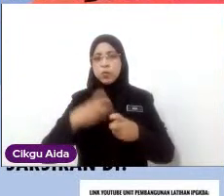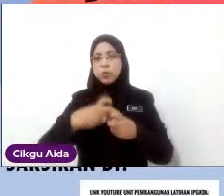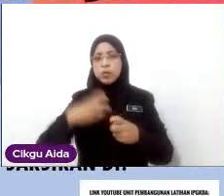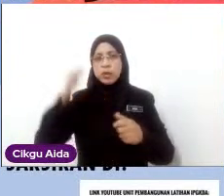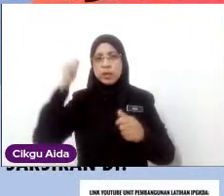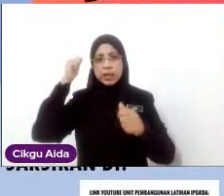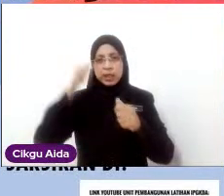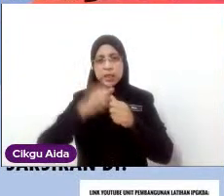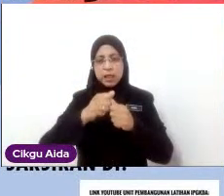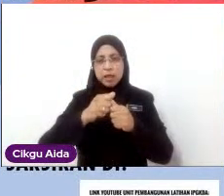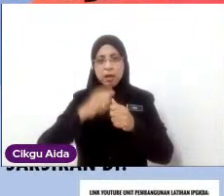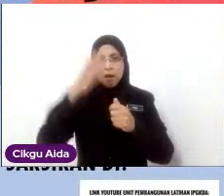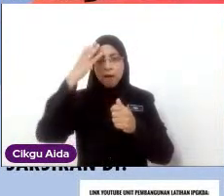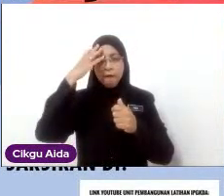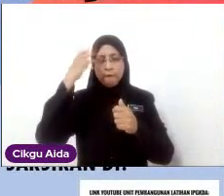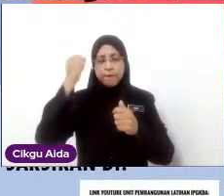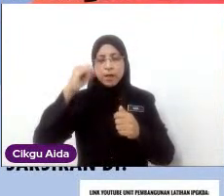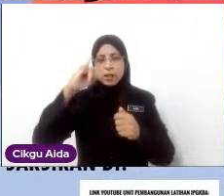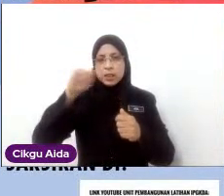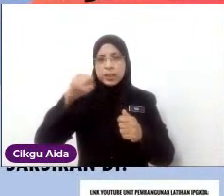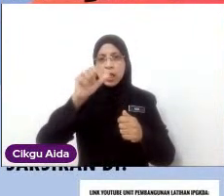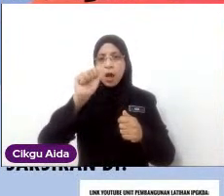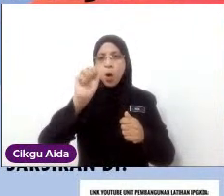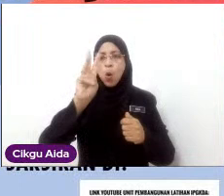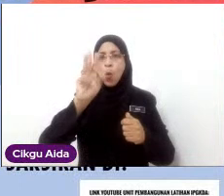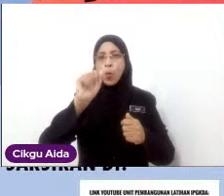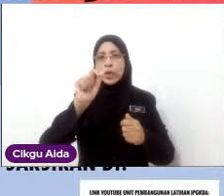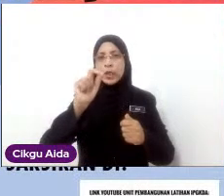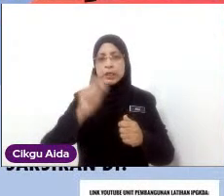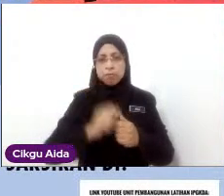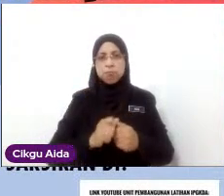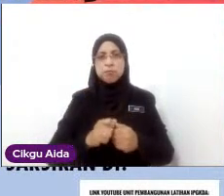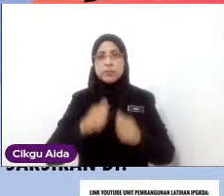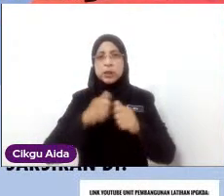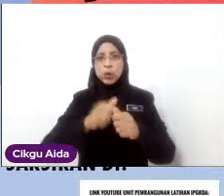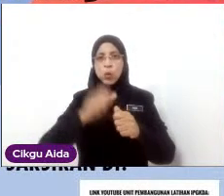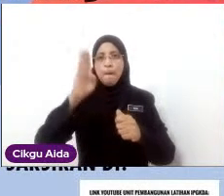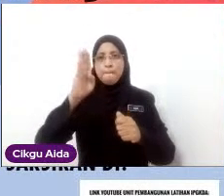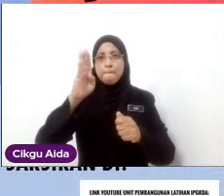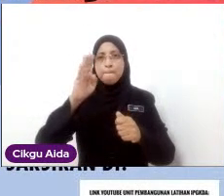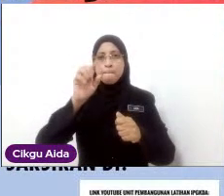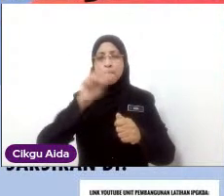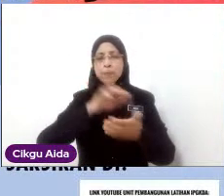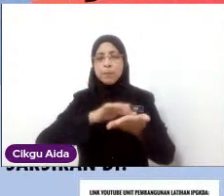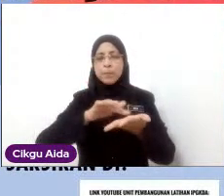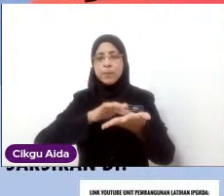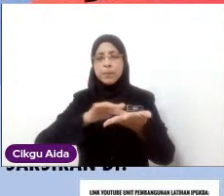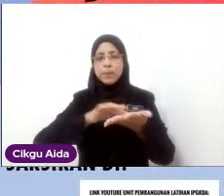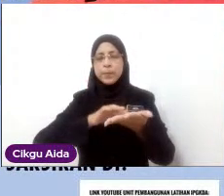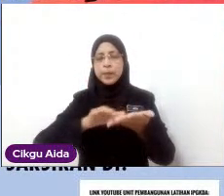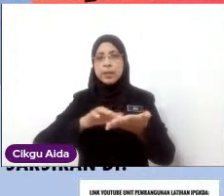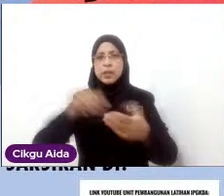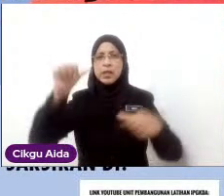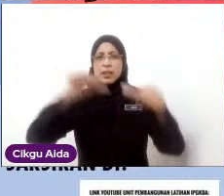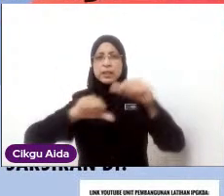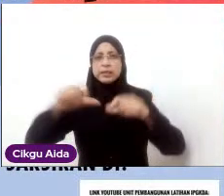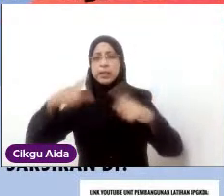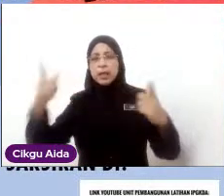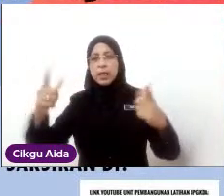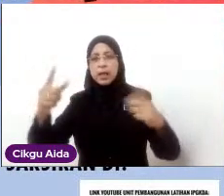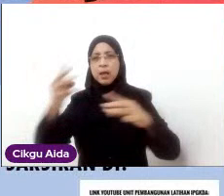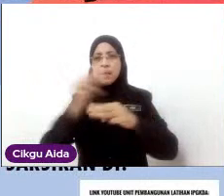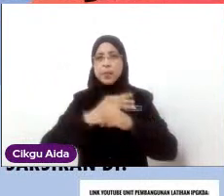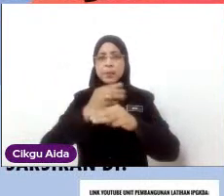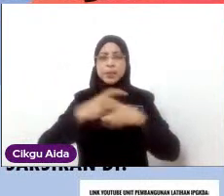jawi. Okay, kita kan sebenarnya kod braille ni dia matematik lain, sains matematik lain,